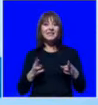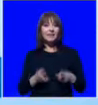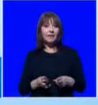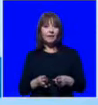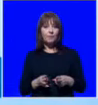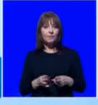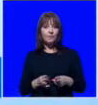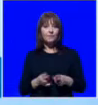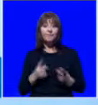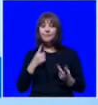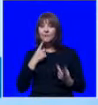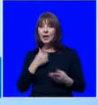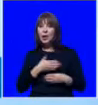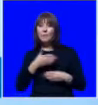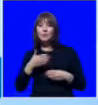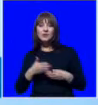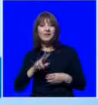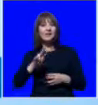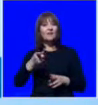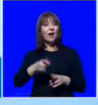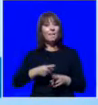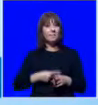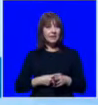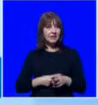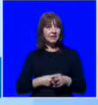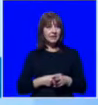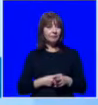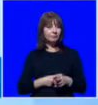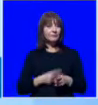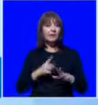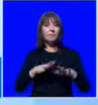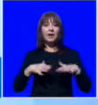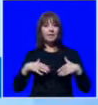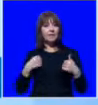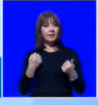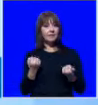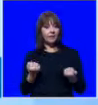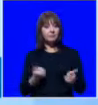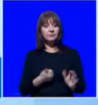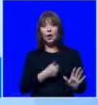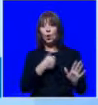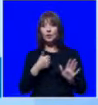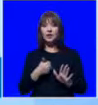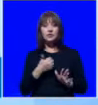парламента, особено последните 2 месеца, беше отличен. Тоест,